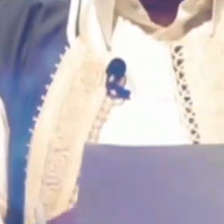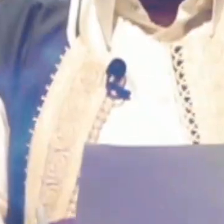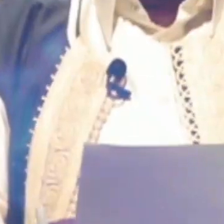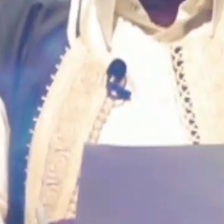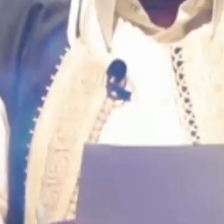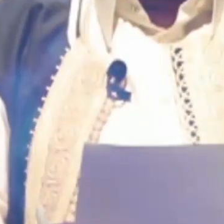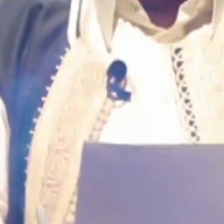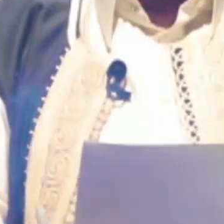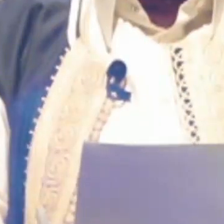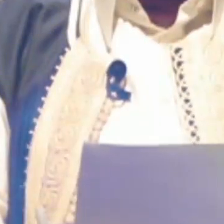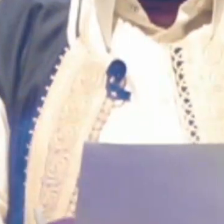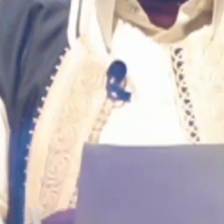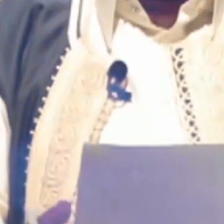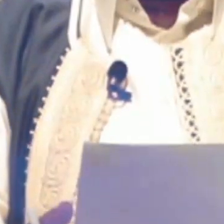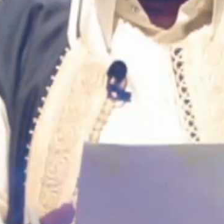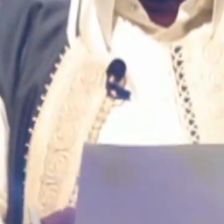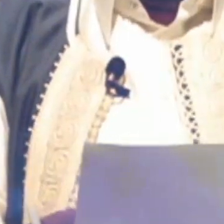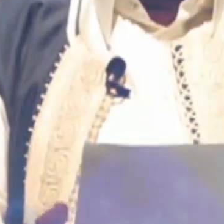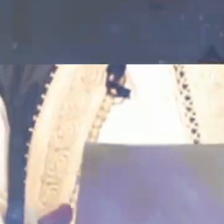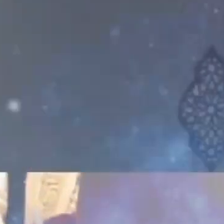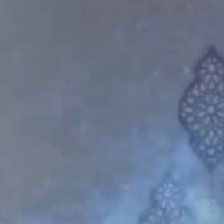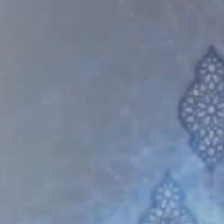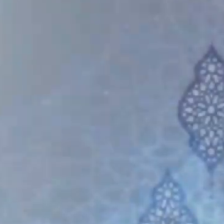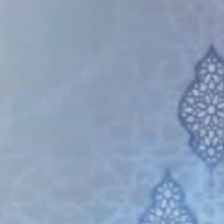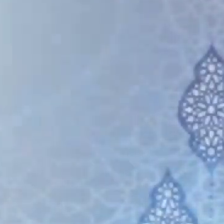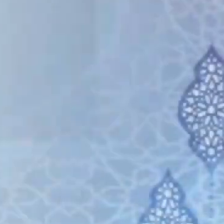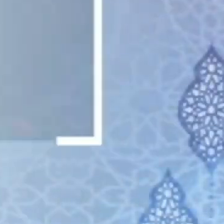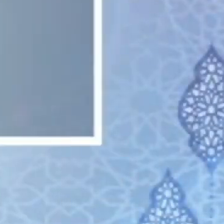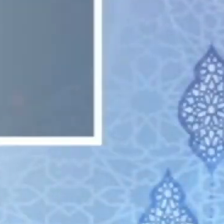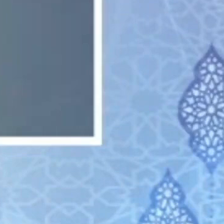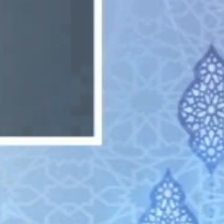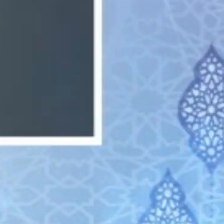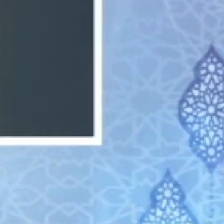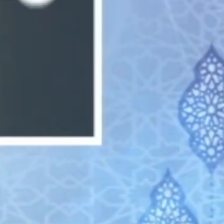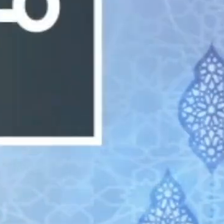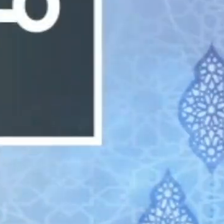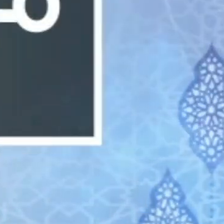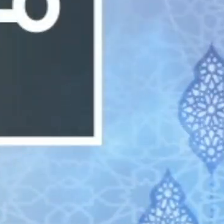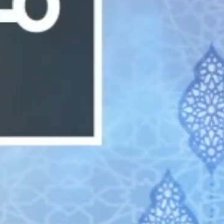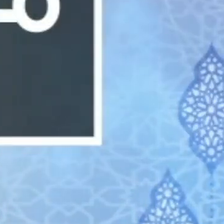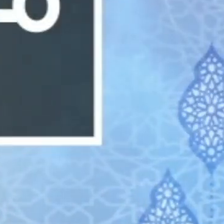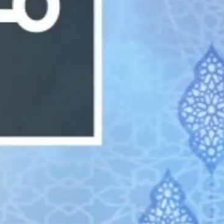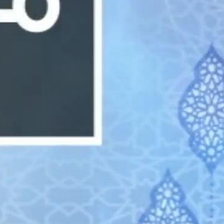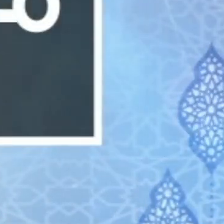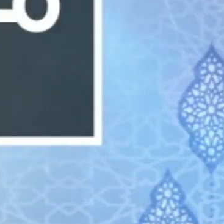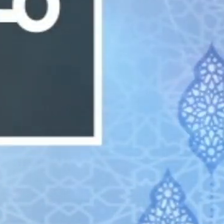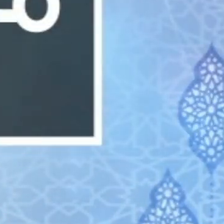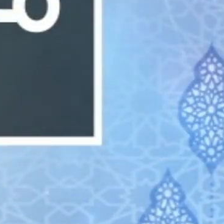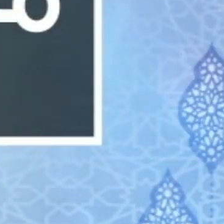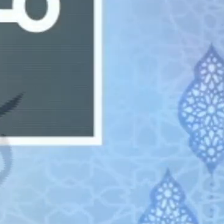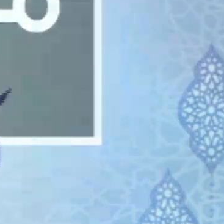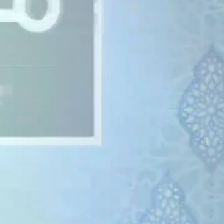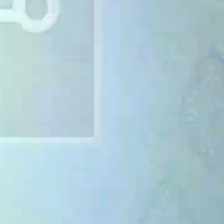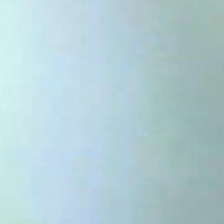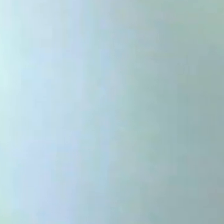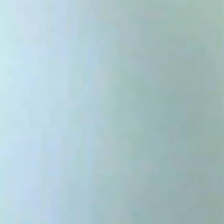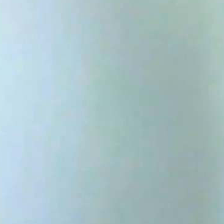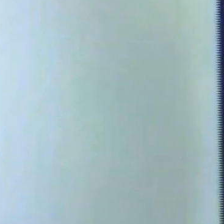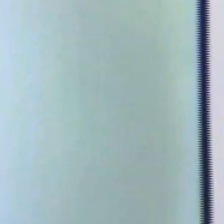ضياهم إخاء إن أمر الناس شورى فللإفتاء